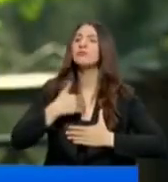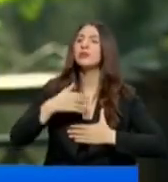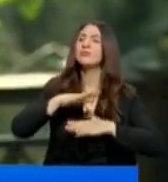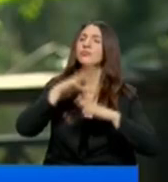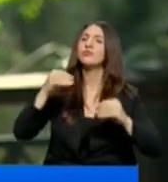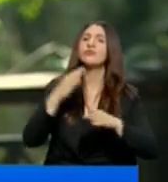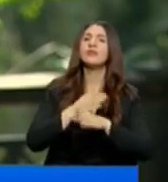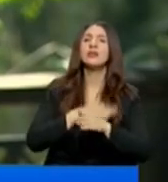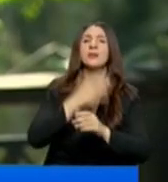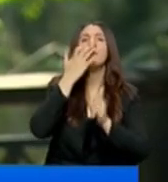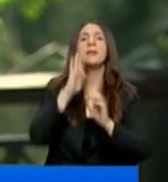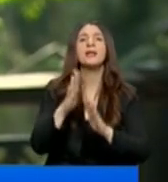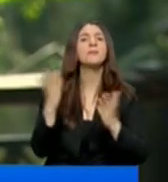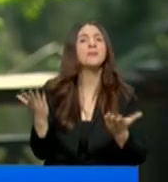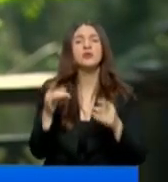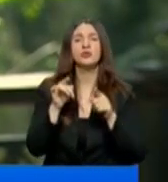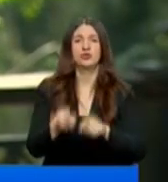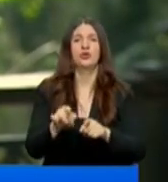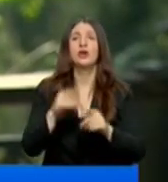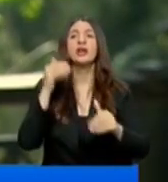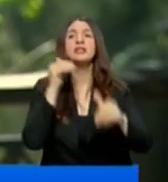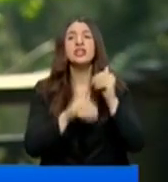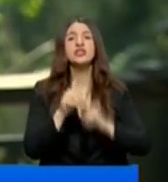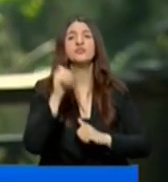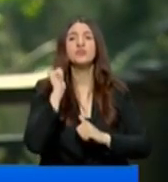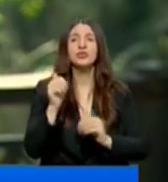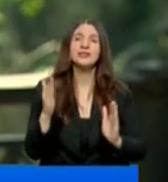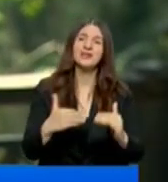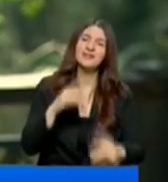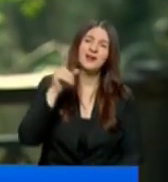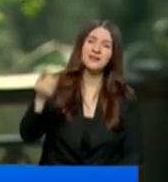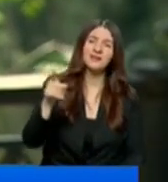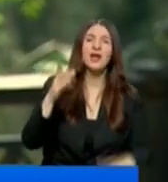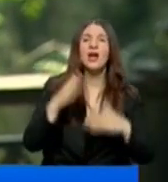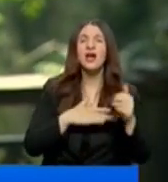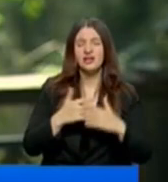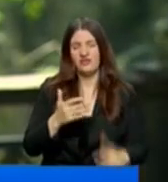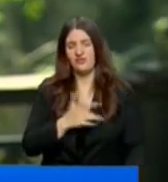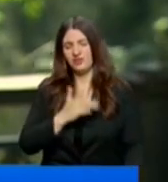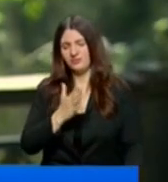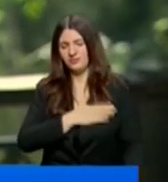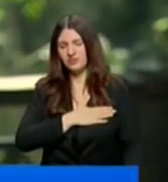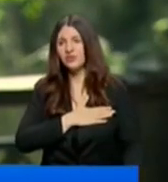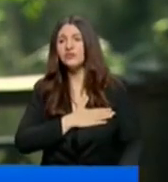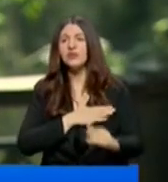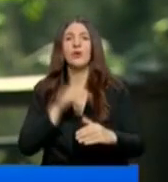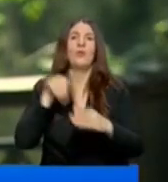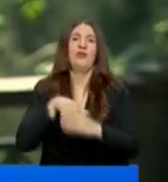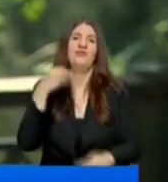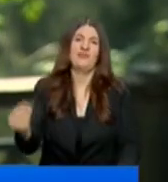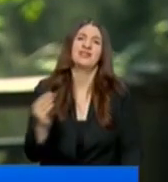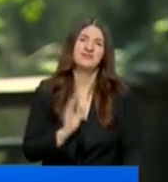bütün vatandaşlarımdan beklediğim sadece şu. Seçim günü sandığa gidin. Elinizi vicdanınıza koyun ve oyunuzu